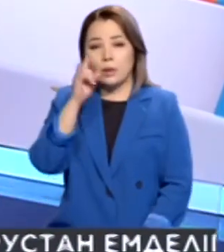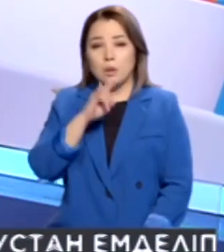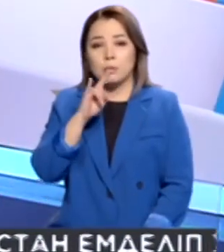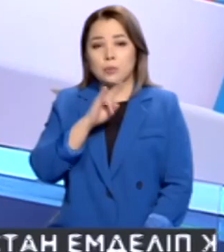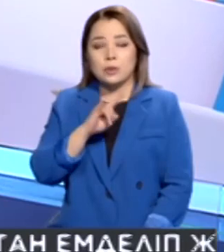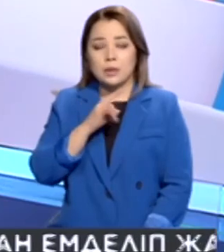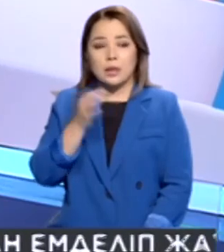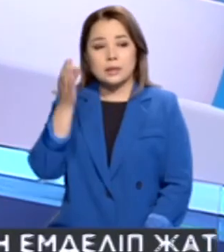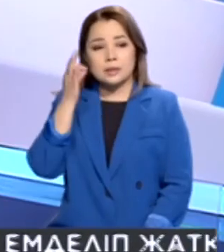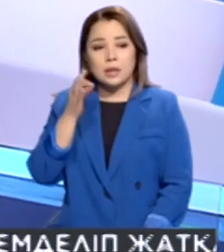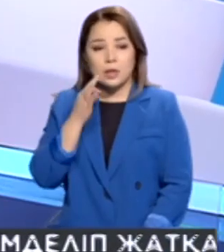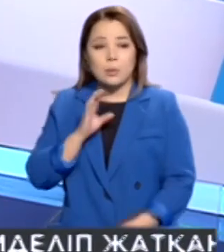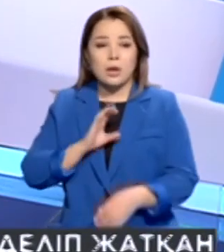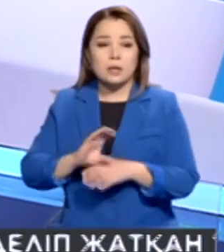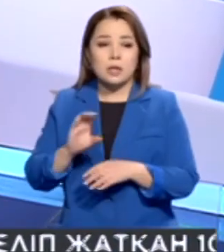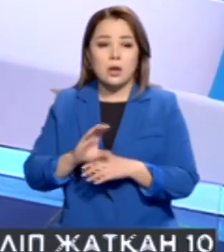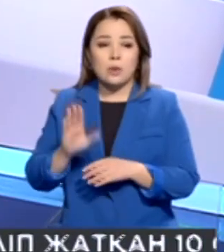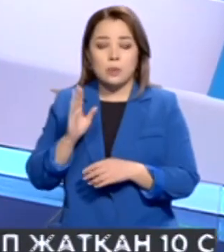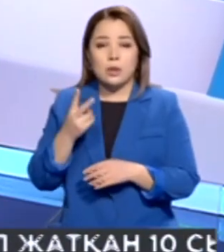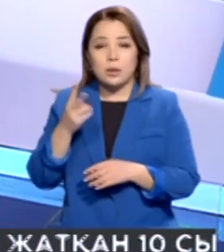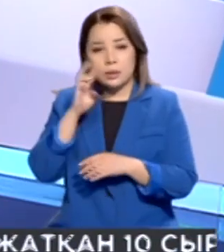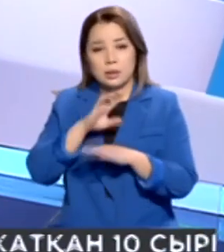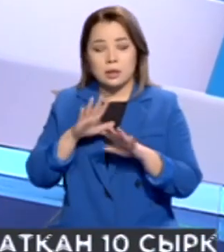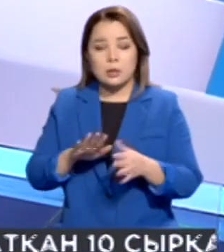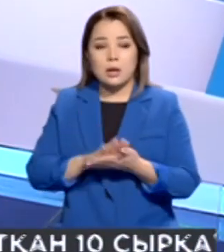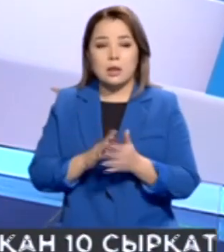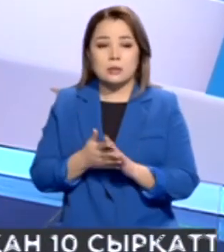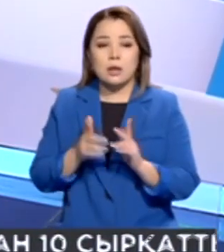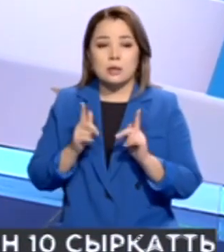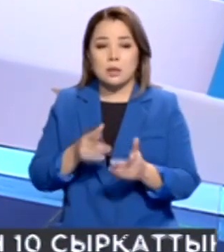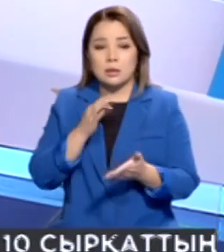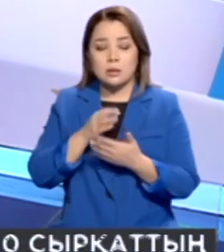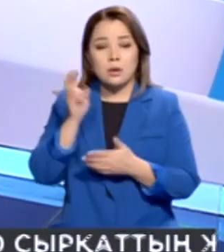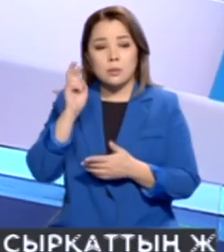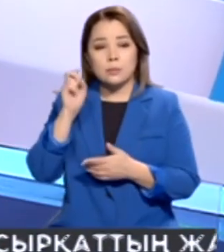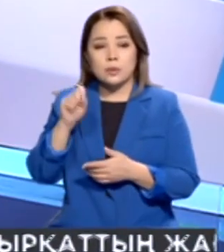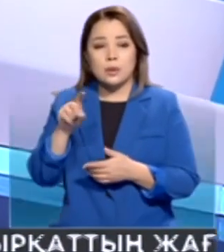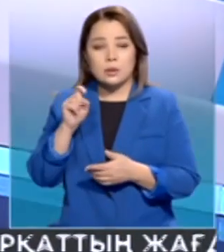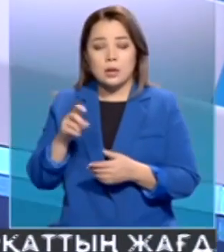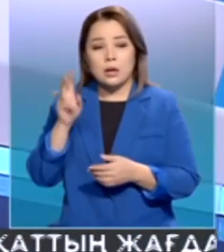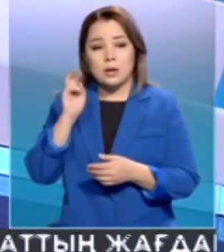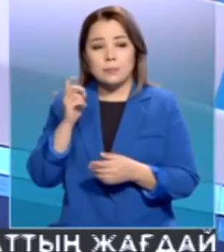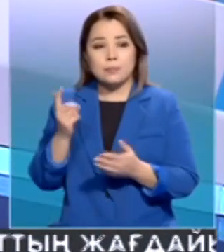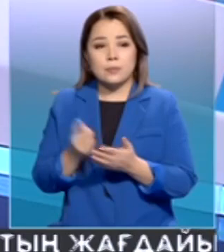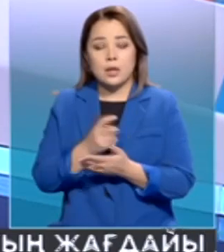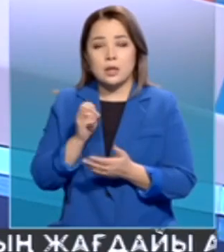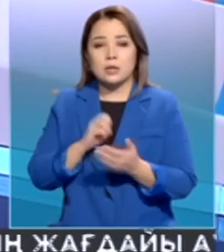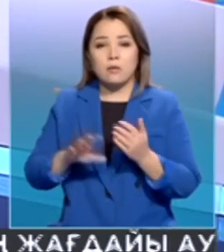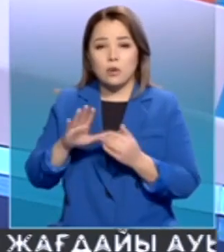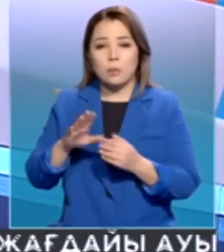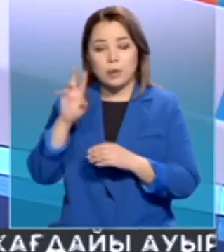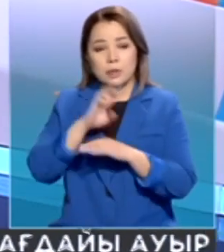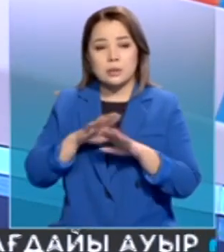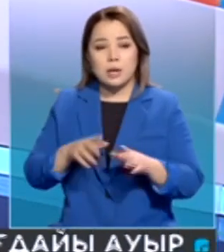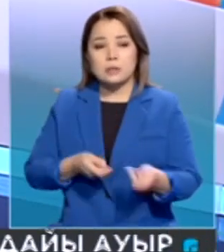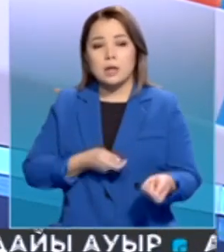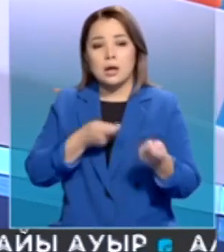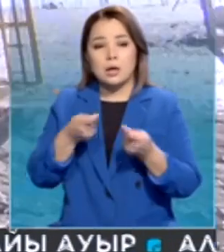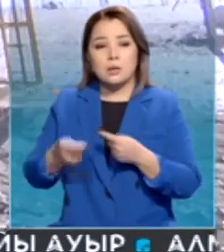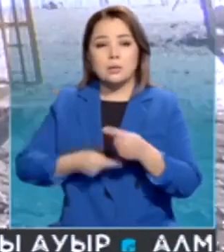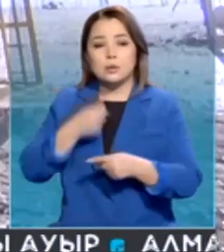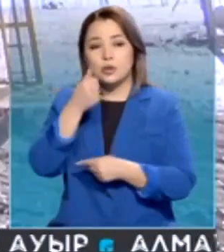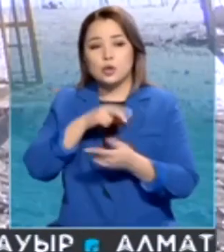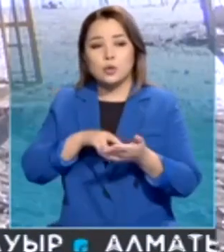мұнайы енді Германияға экспортталмақ. Екел осындай келісімге келді. Қаралтының алғашқы партиясы Европа еліне келесі айда тасымалданат